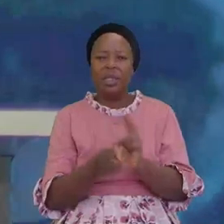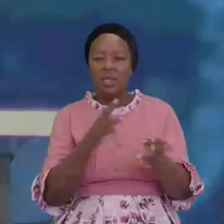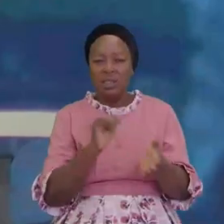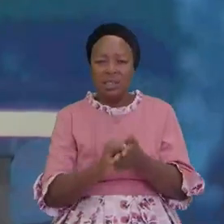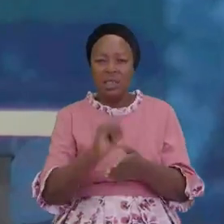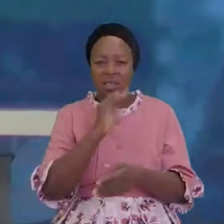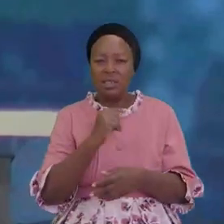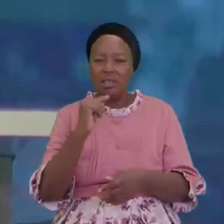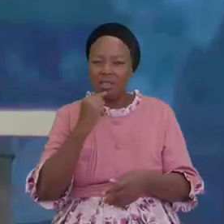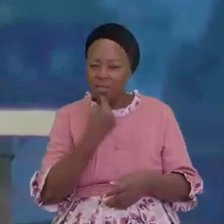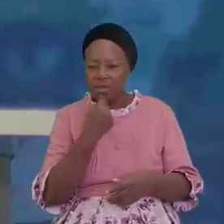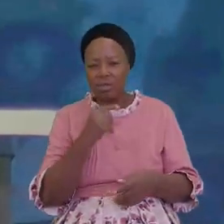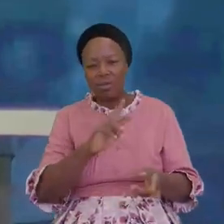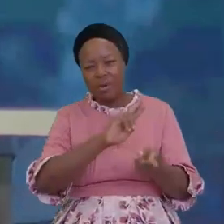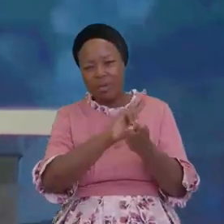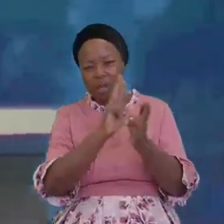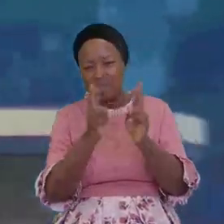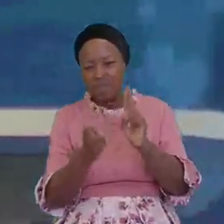Ça, c'est la repentance transparente.